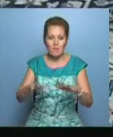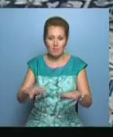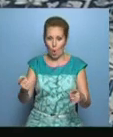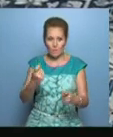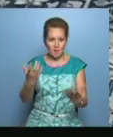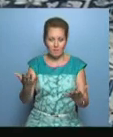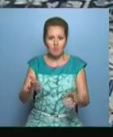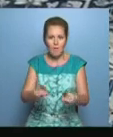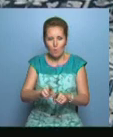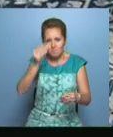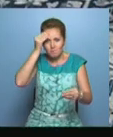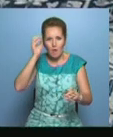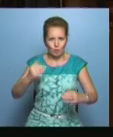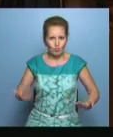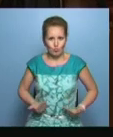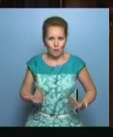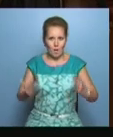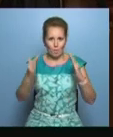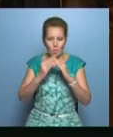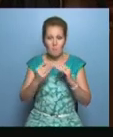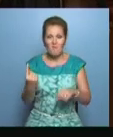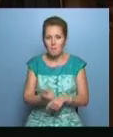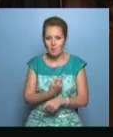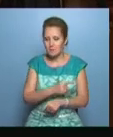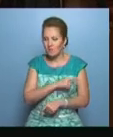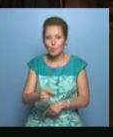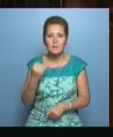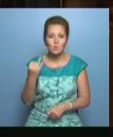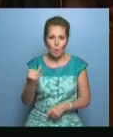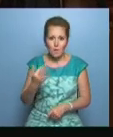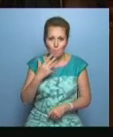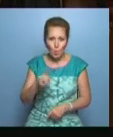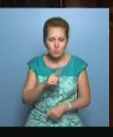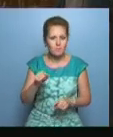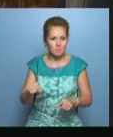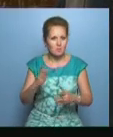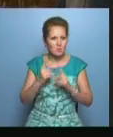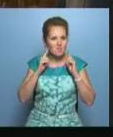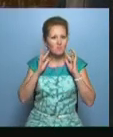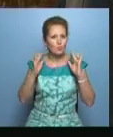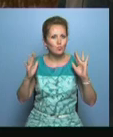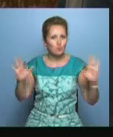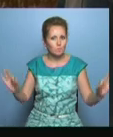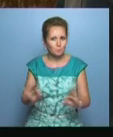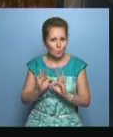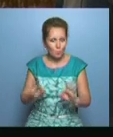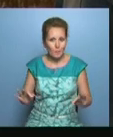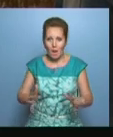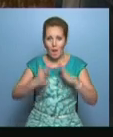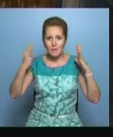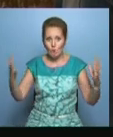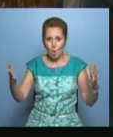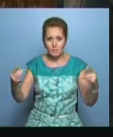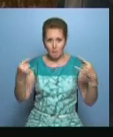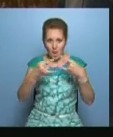создают атмосферу жилого дома. И впервые за всю историю музея здесь теперь звучит музыка. На огромном 3D-экране сюжеты из